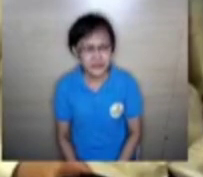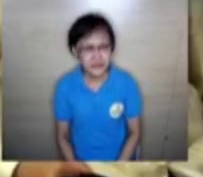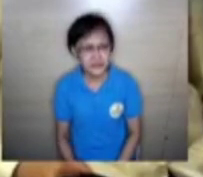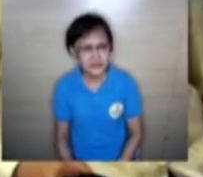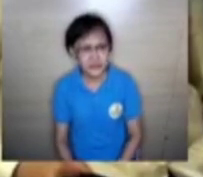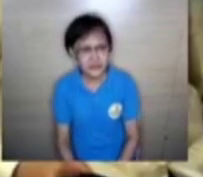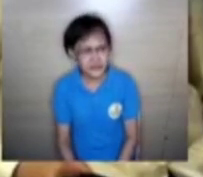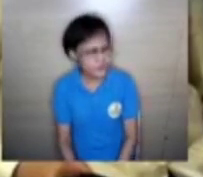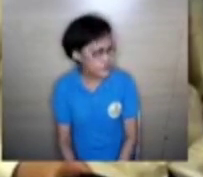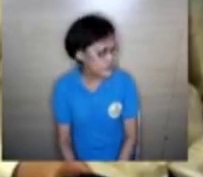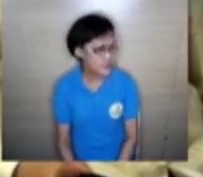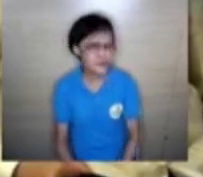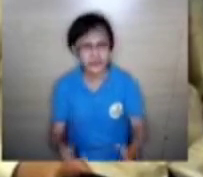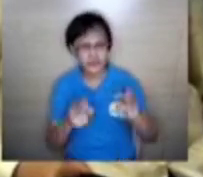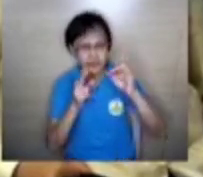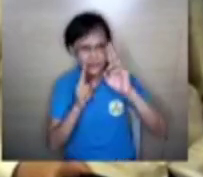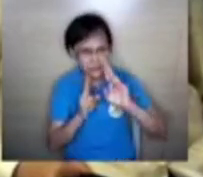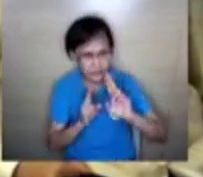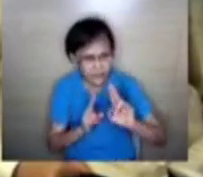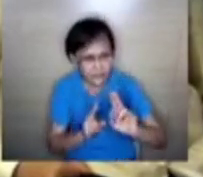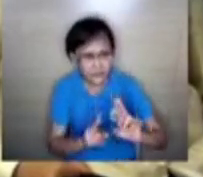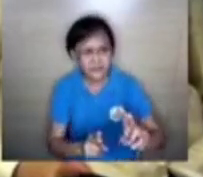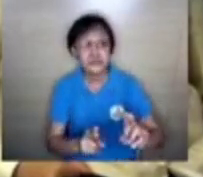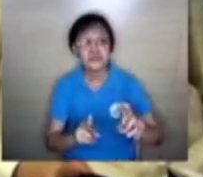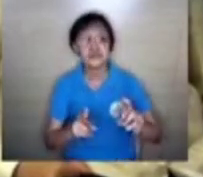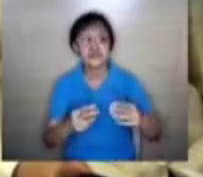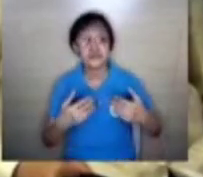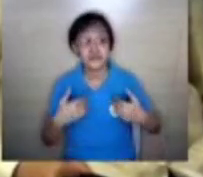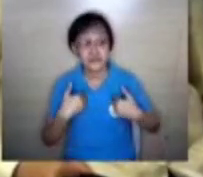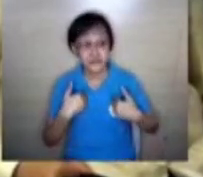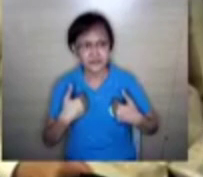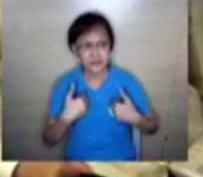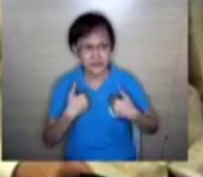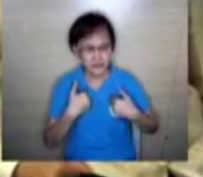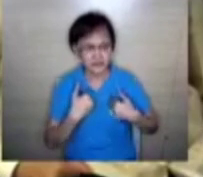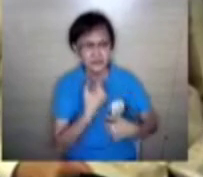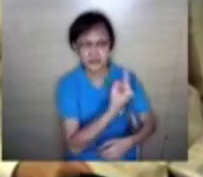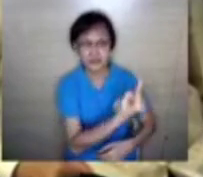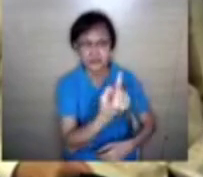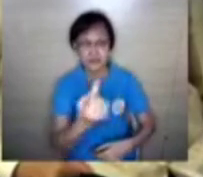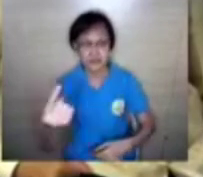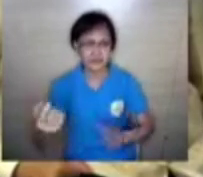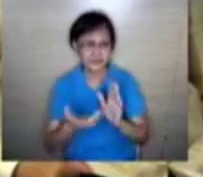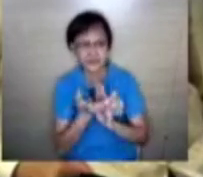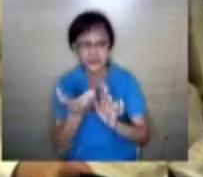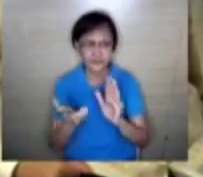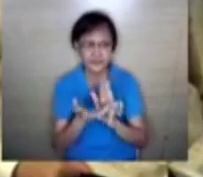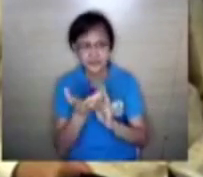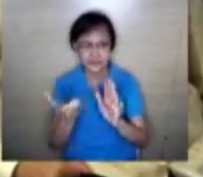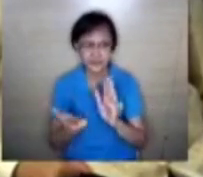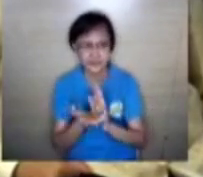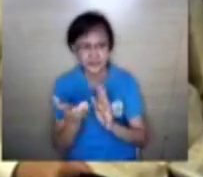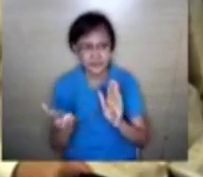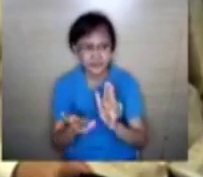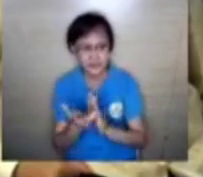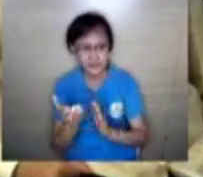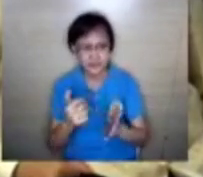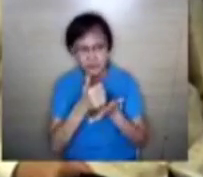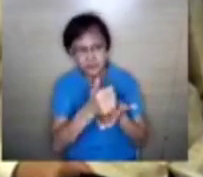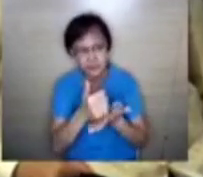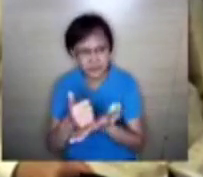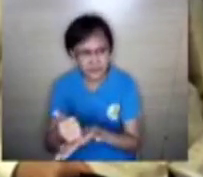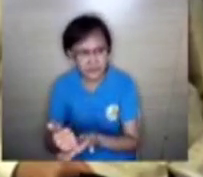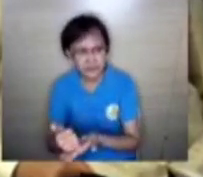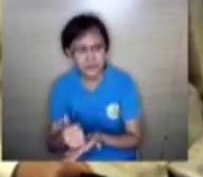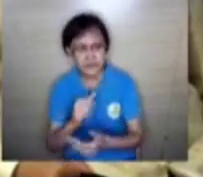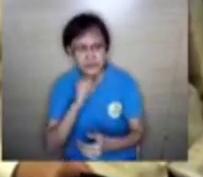sa pagbibigay-pugay at lubos na pasasalamat sa bawat Pasigueño. At bago po yun, bago ko